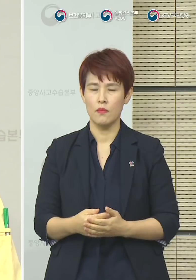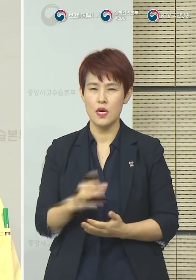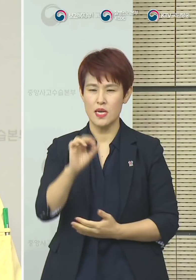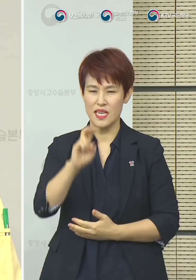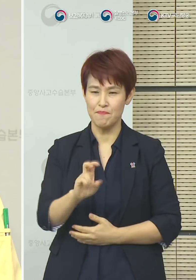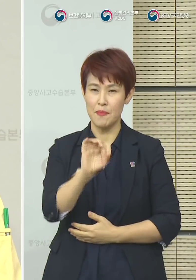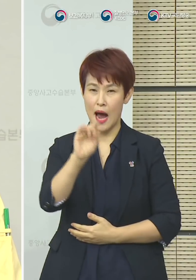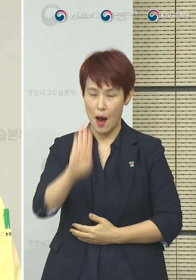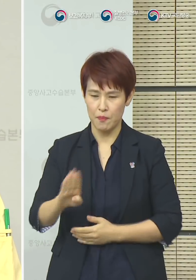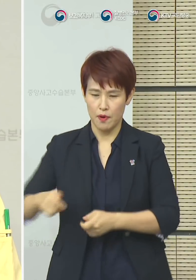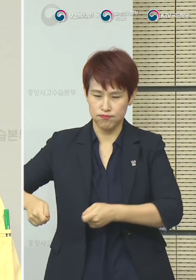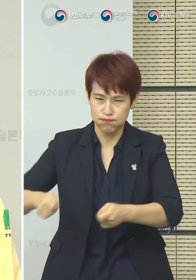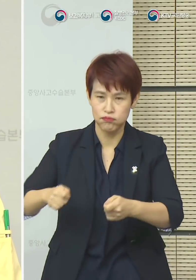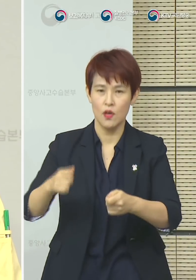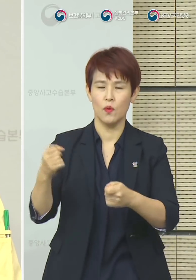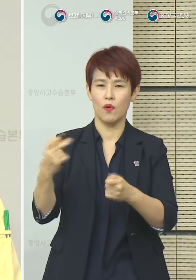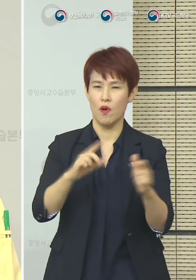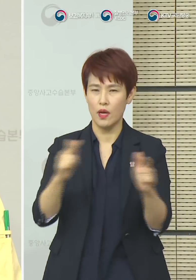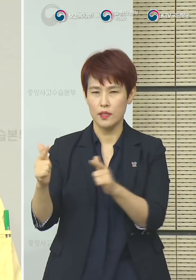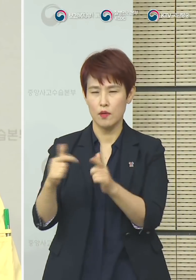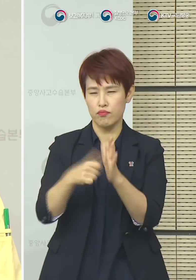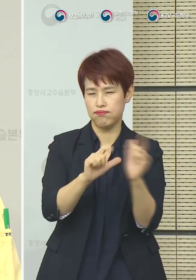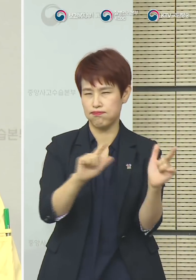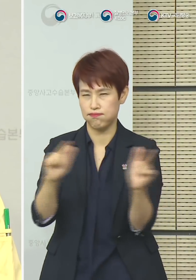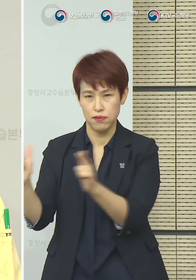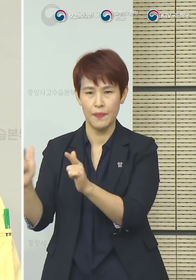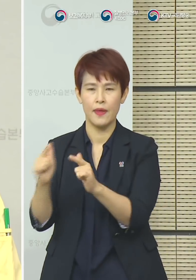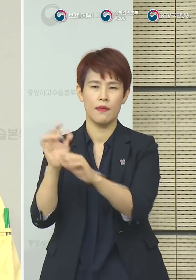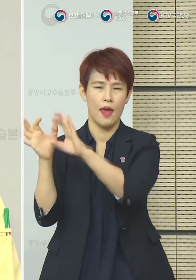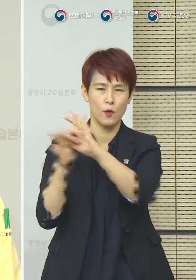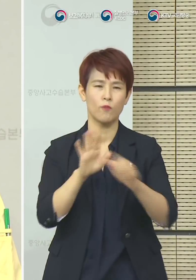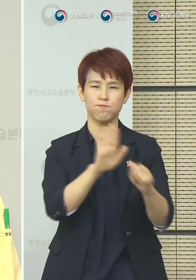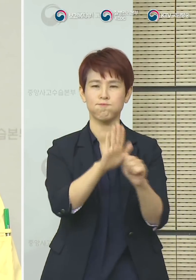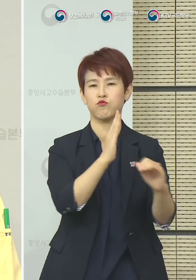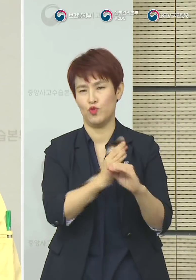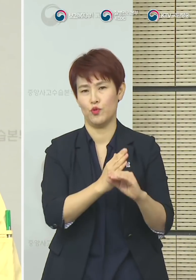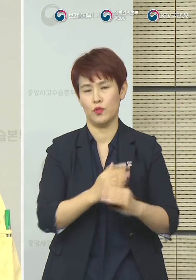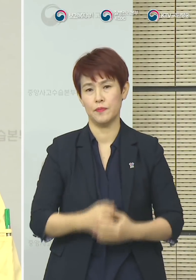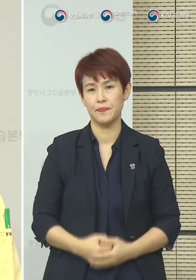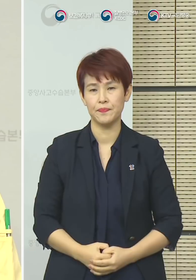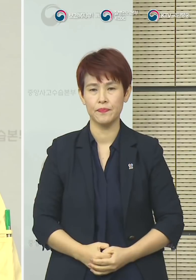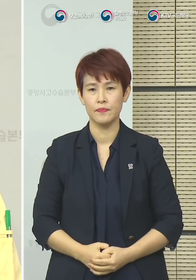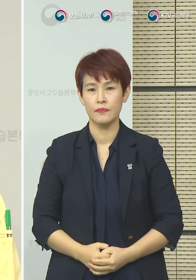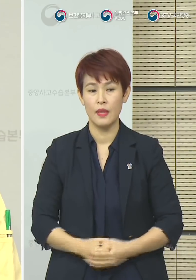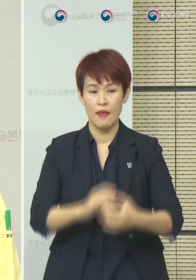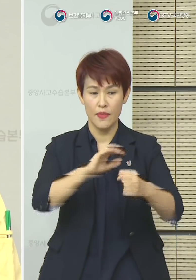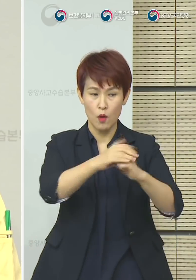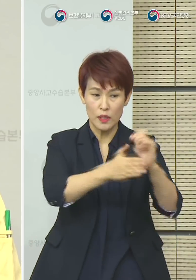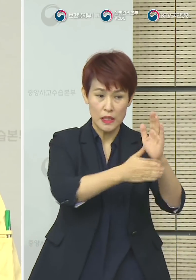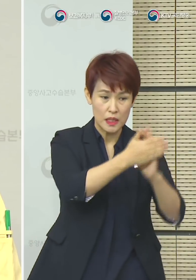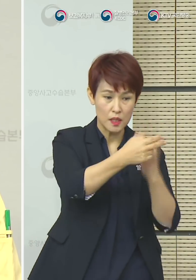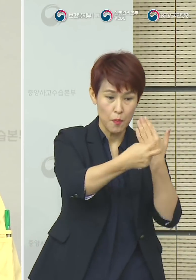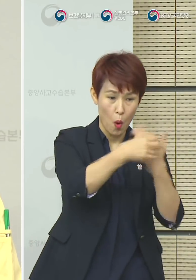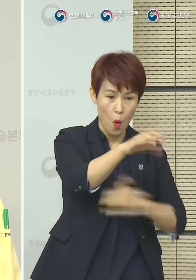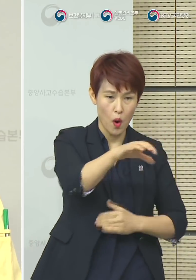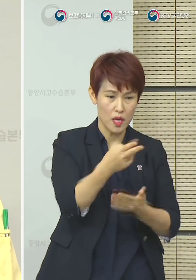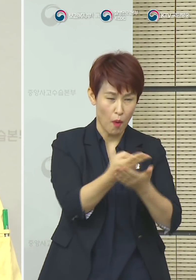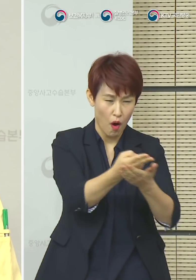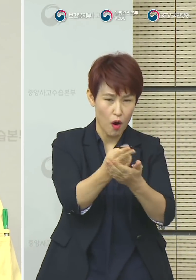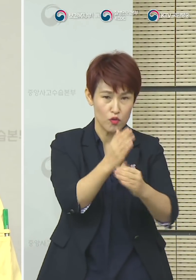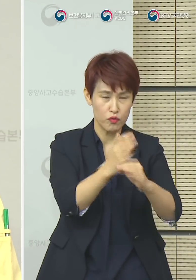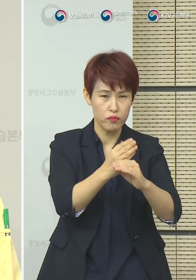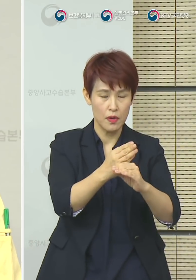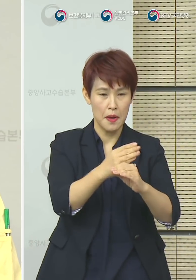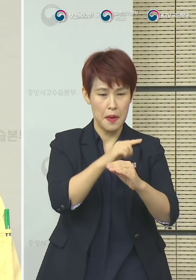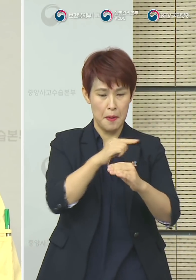음압 구급차 등 장비와 물품도 계속 지원하고 있습니다. 대구시 병원에 입원 중인 모든